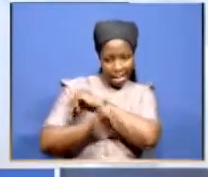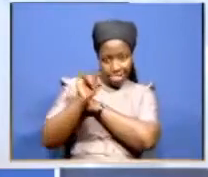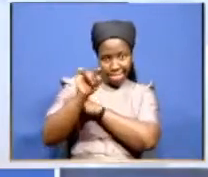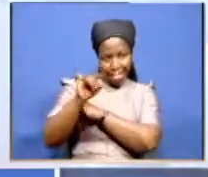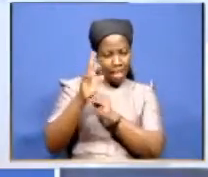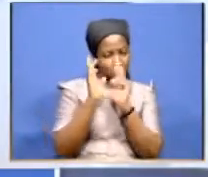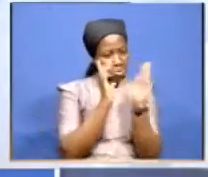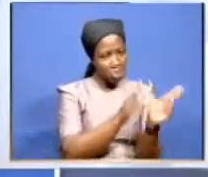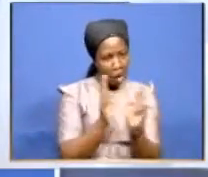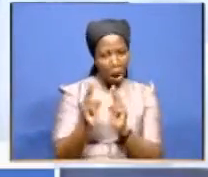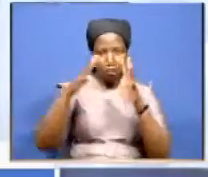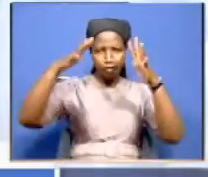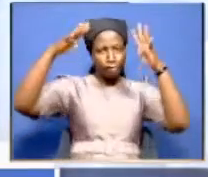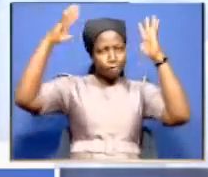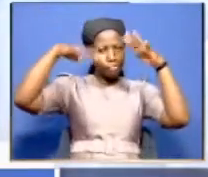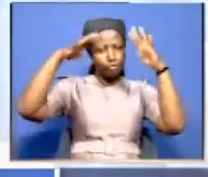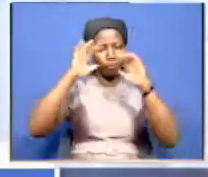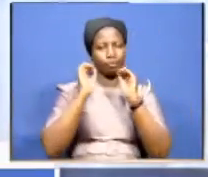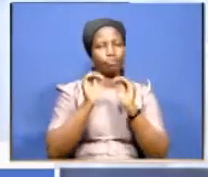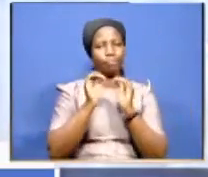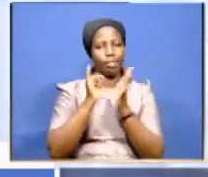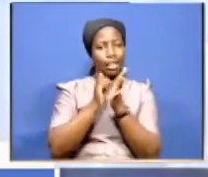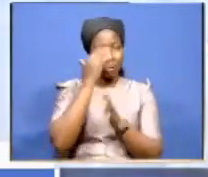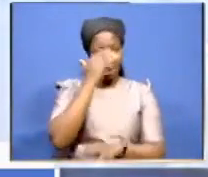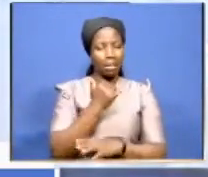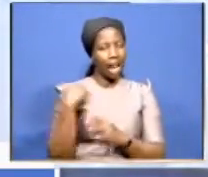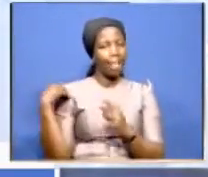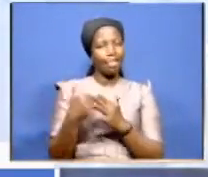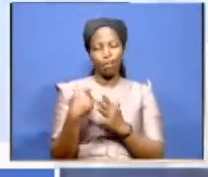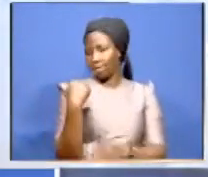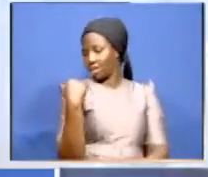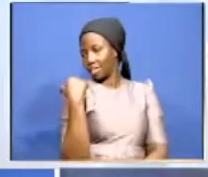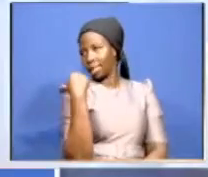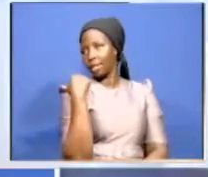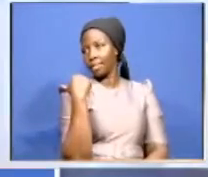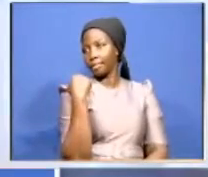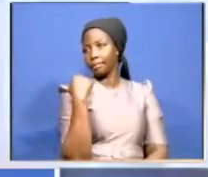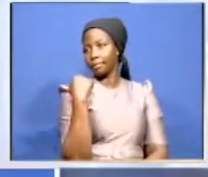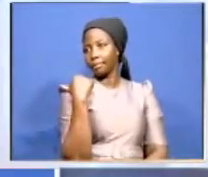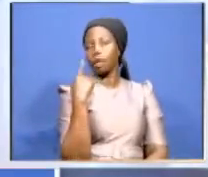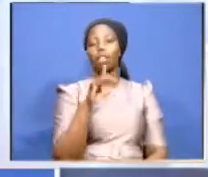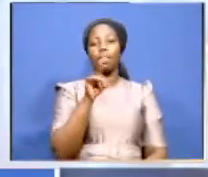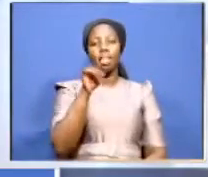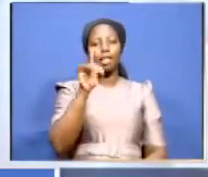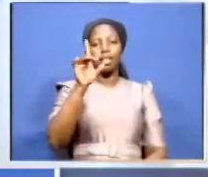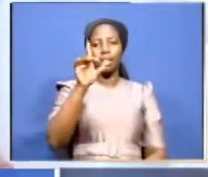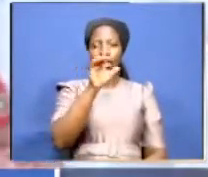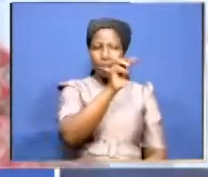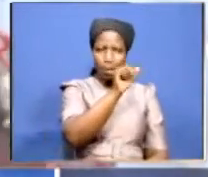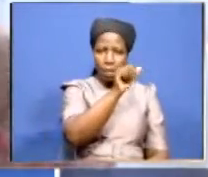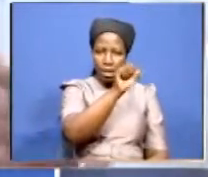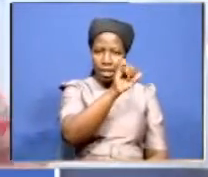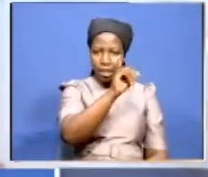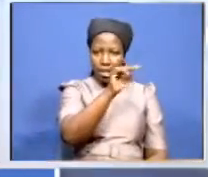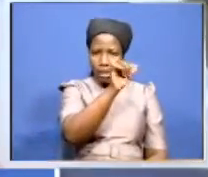ya kawaida, ndio sababu kufikia jana lile bwawa la Masinga ambao